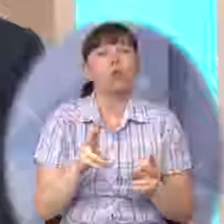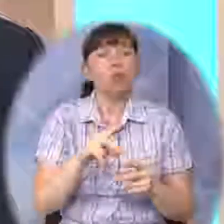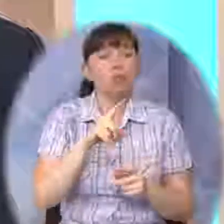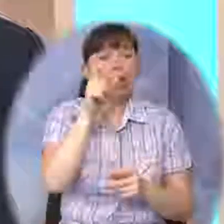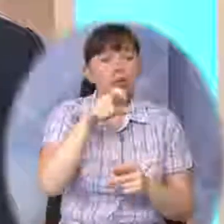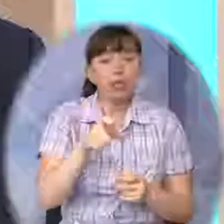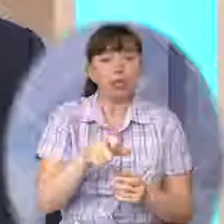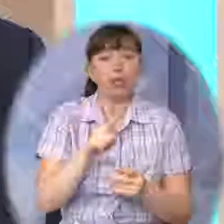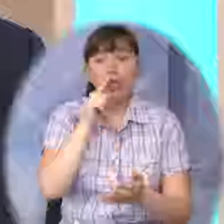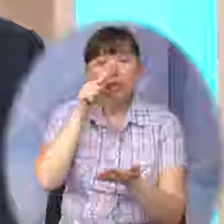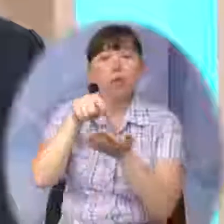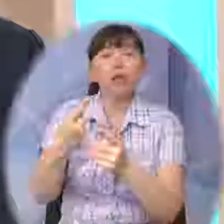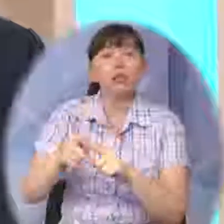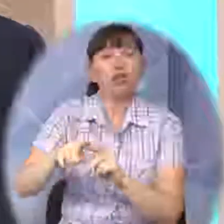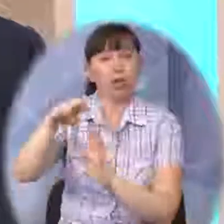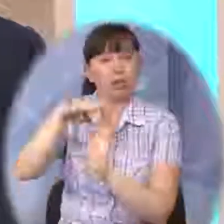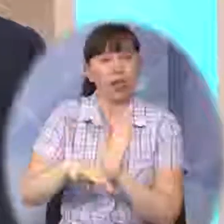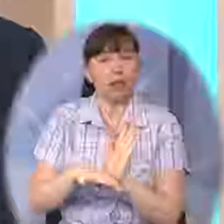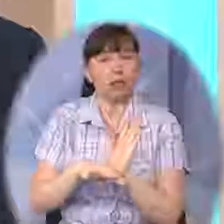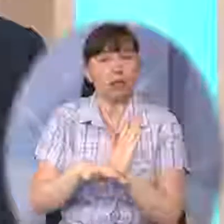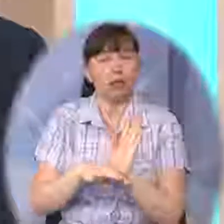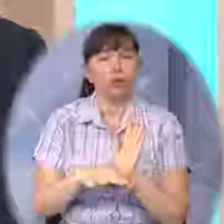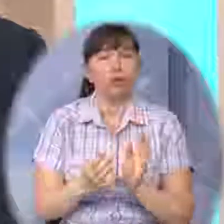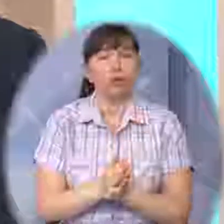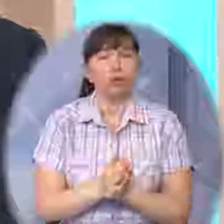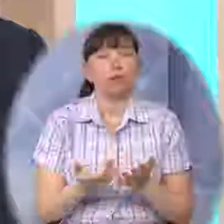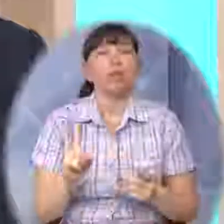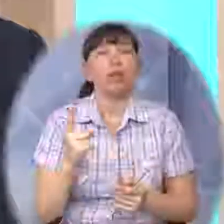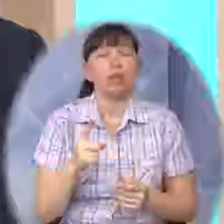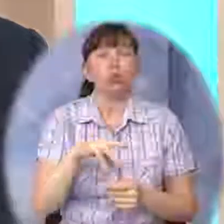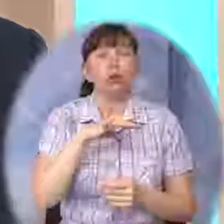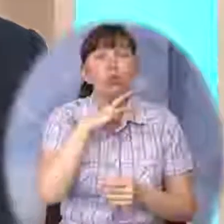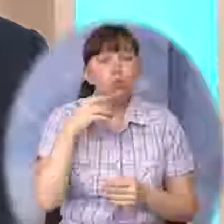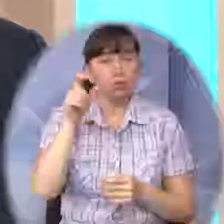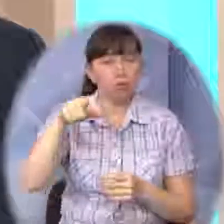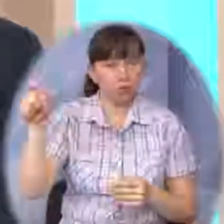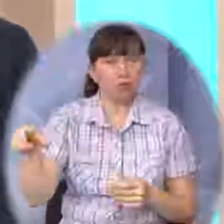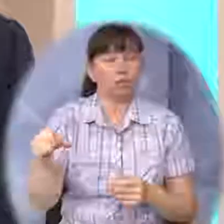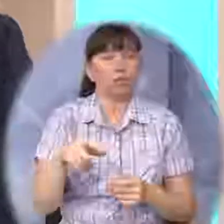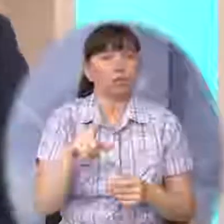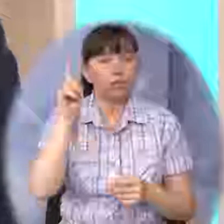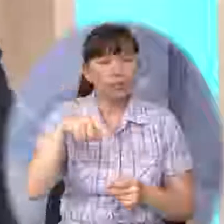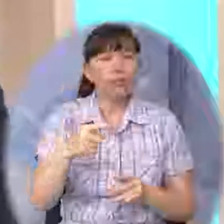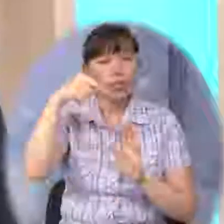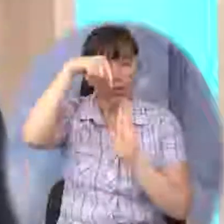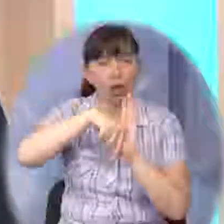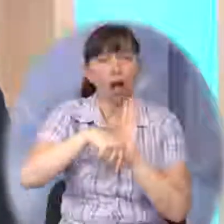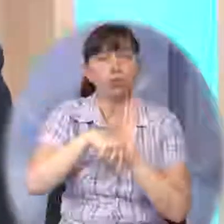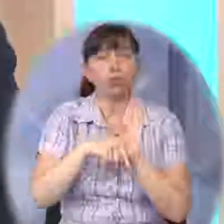nimeresc oamenii în lista aceasta de așteptare? Și pentru că unii angajați, chiar din